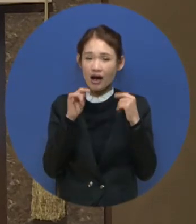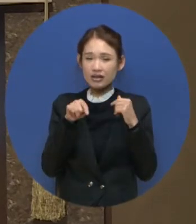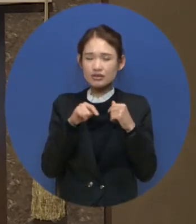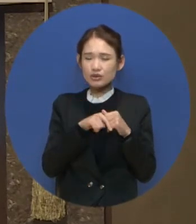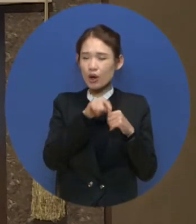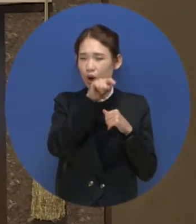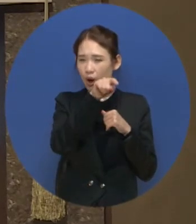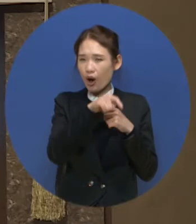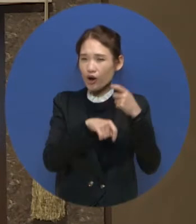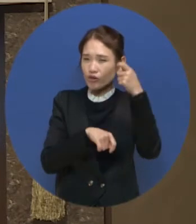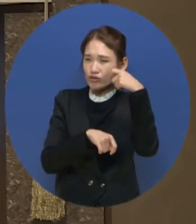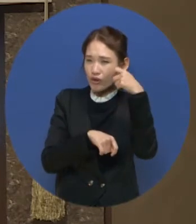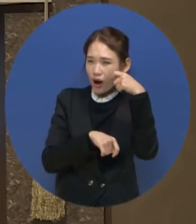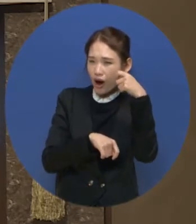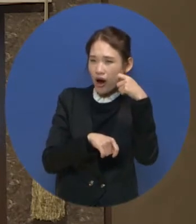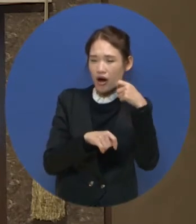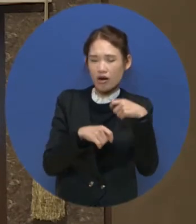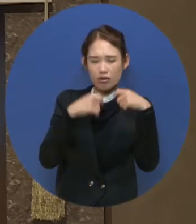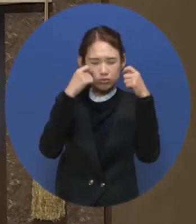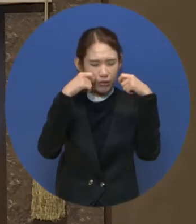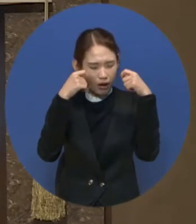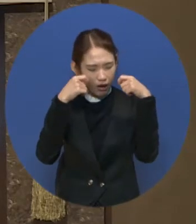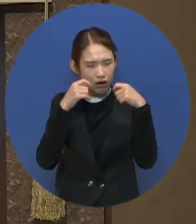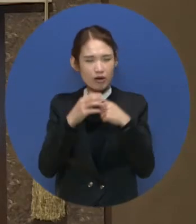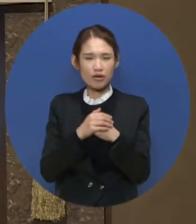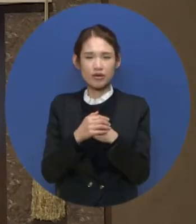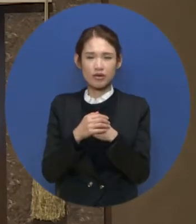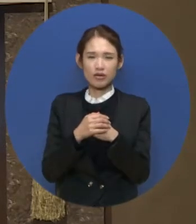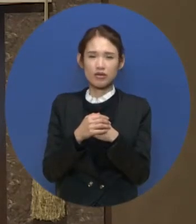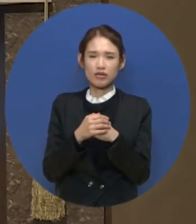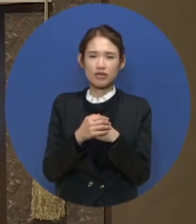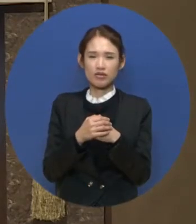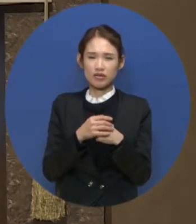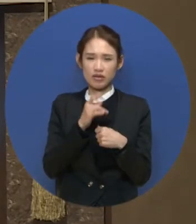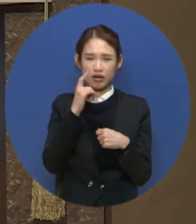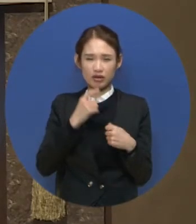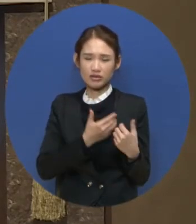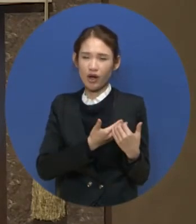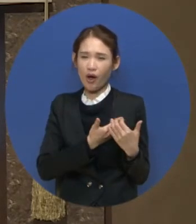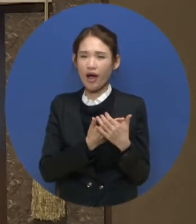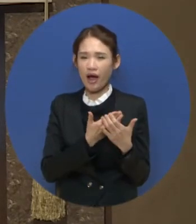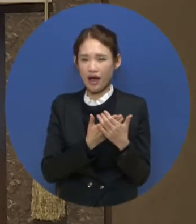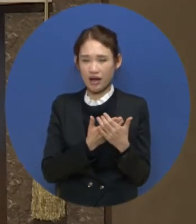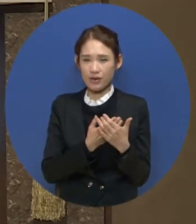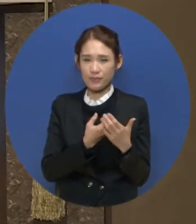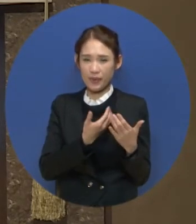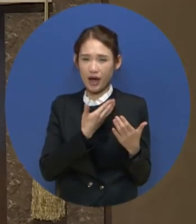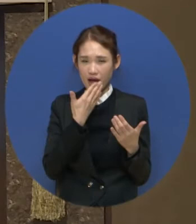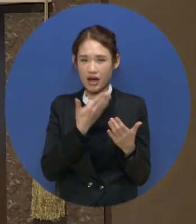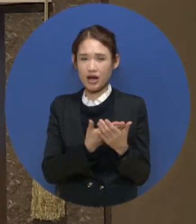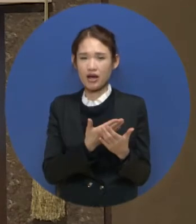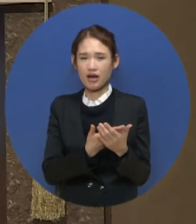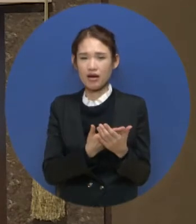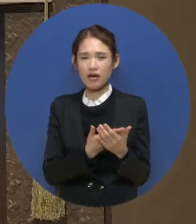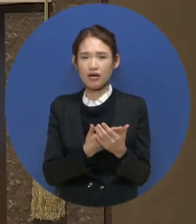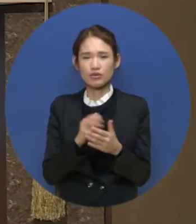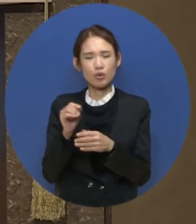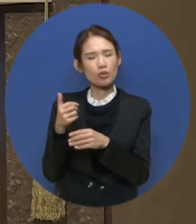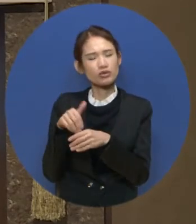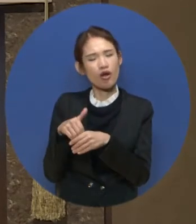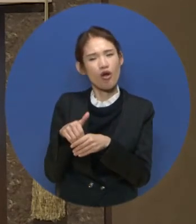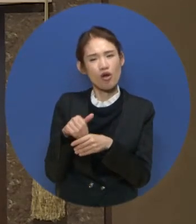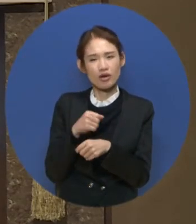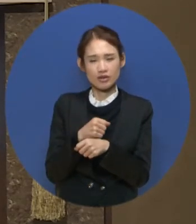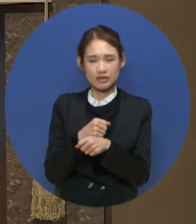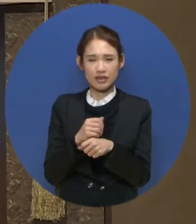지금 저쪽에서 막 울거나 뭘 이렇게 좀 수유를 해달라고 이렇게 하는데 보면 또 설거지를